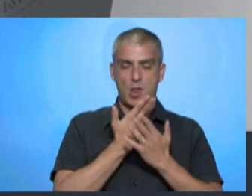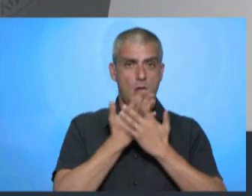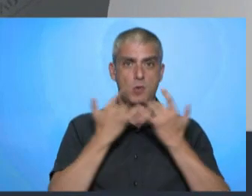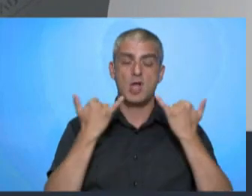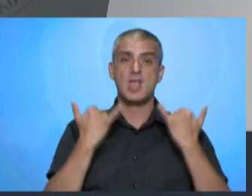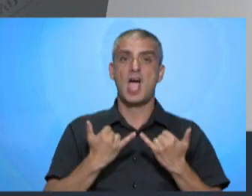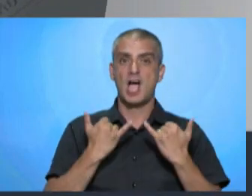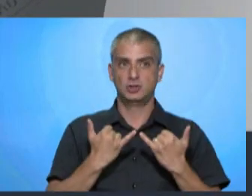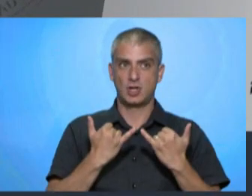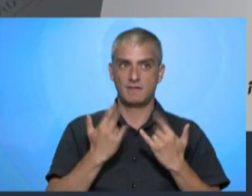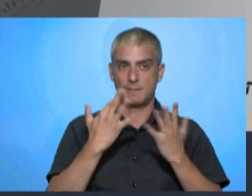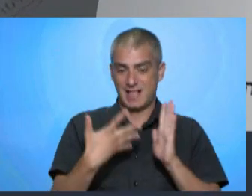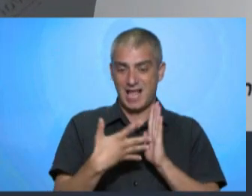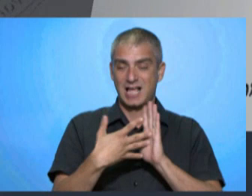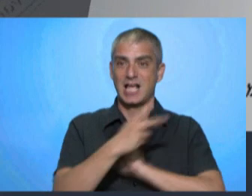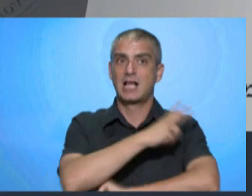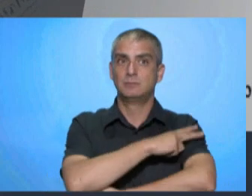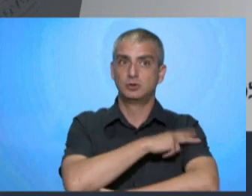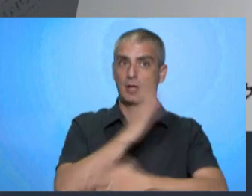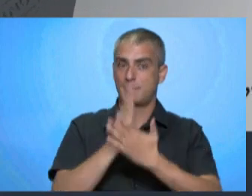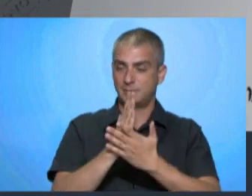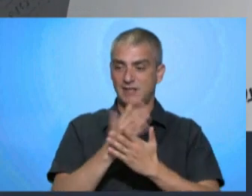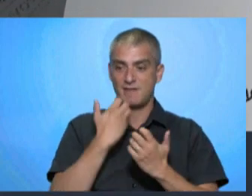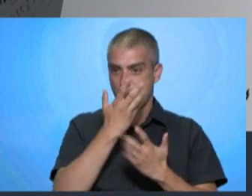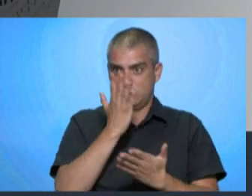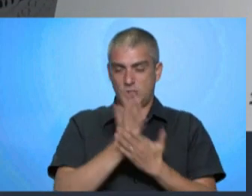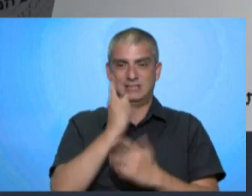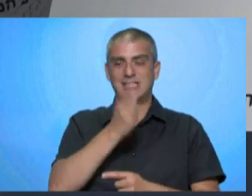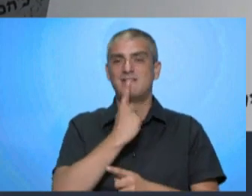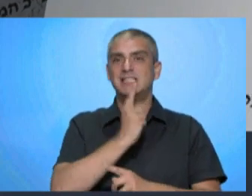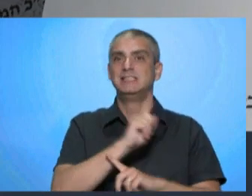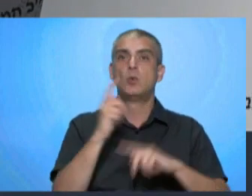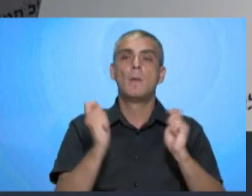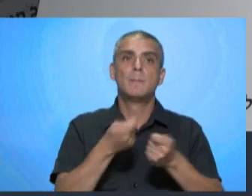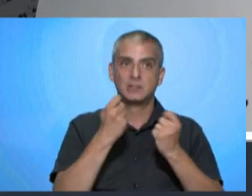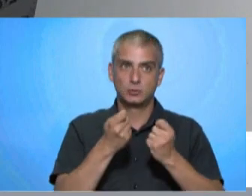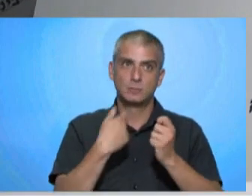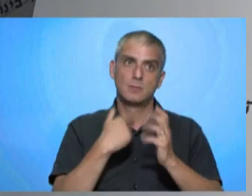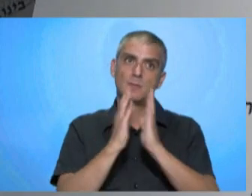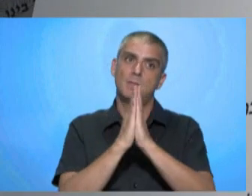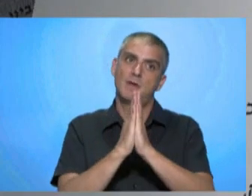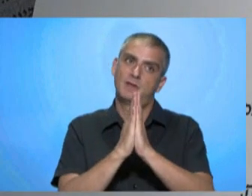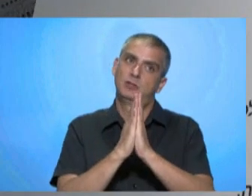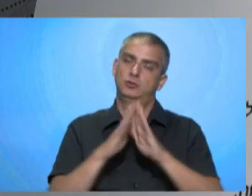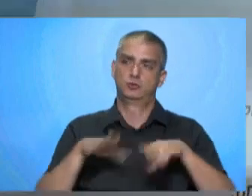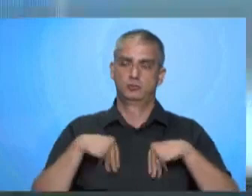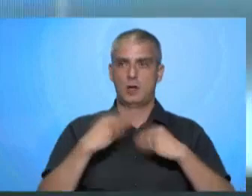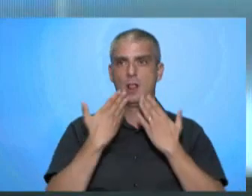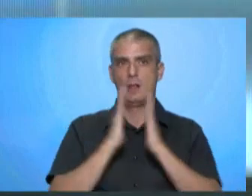בעת הזאת, כאשר חקירת המשטרה בעיצומה והפרשה נמצאת תחת צו איסור פרסום, אבקש להיענות לבקשה.